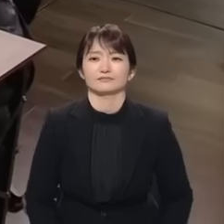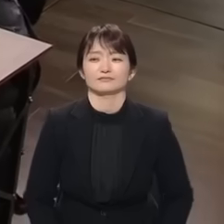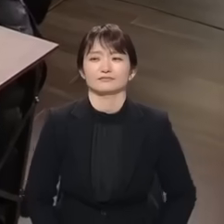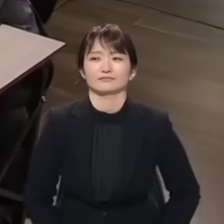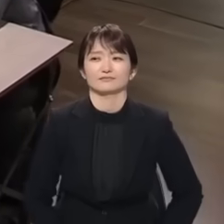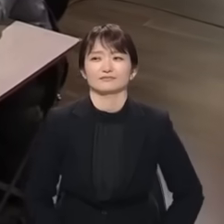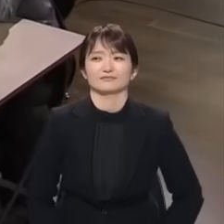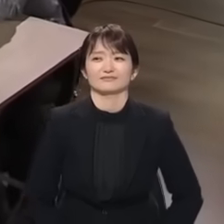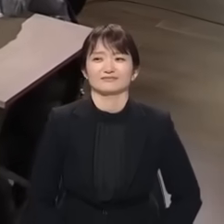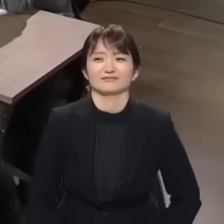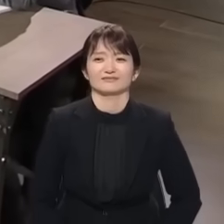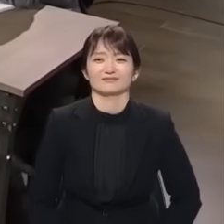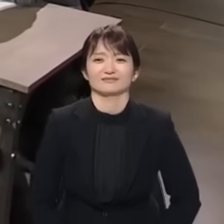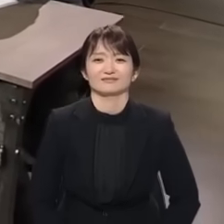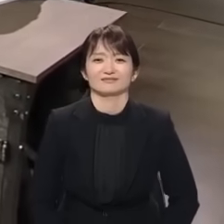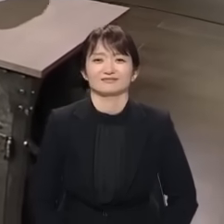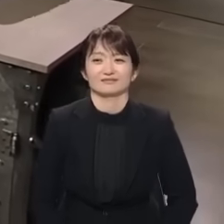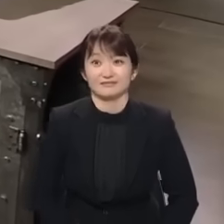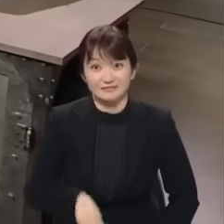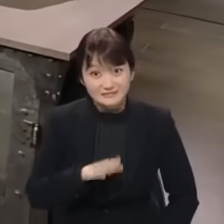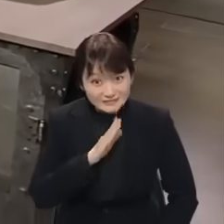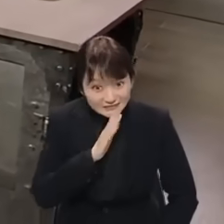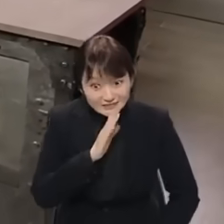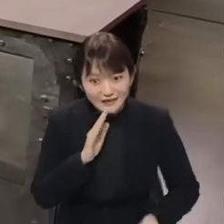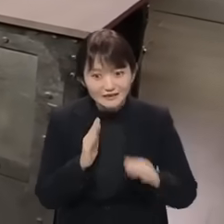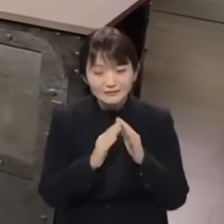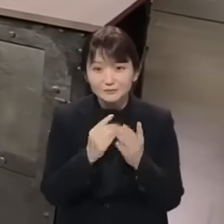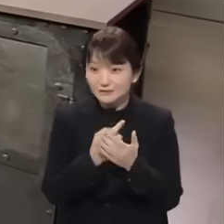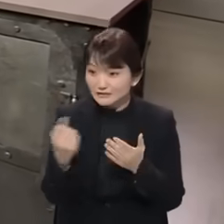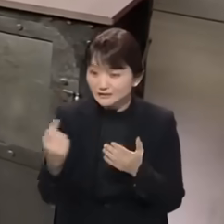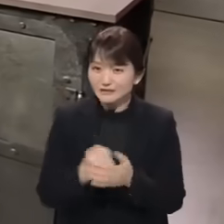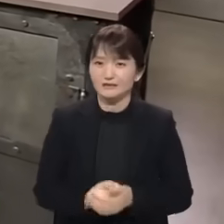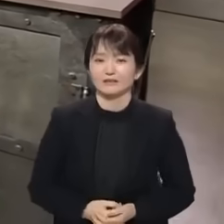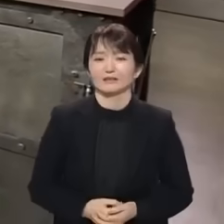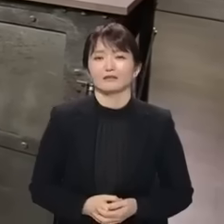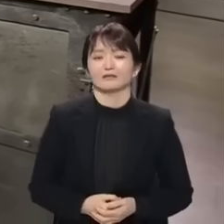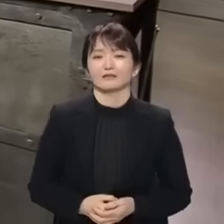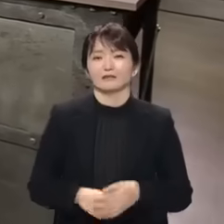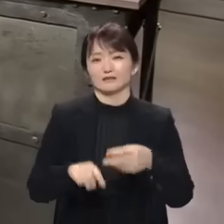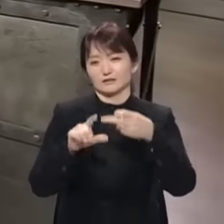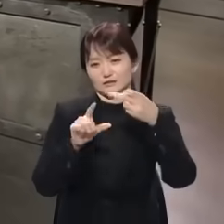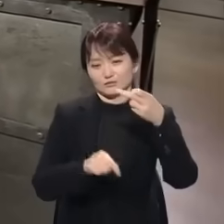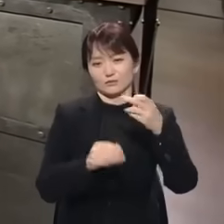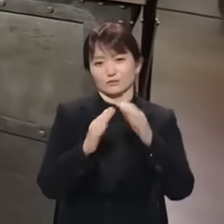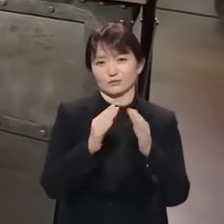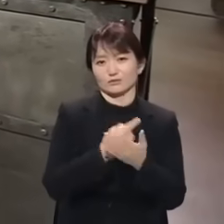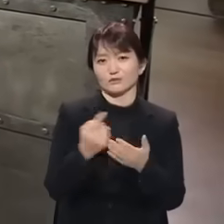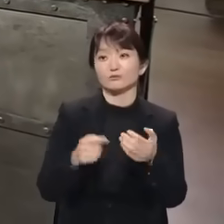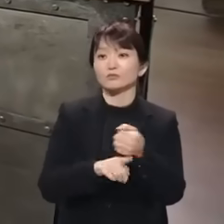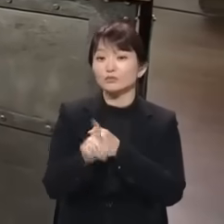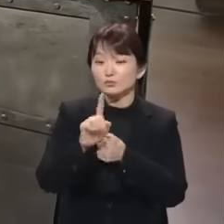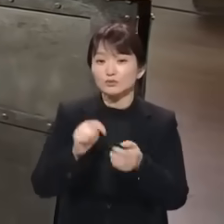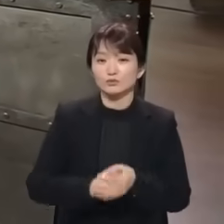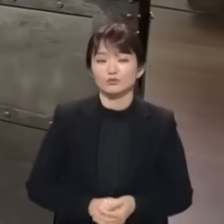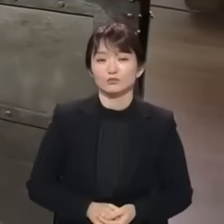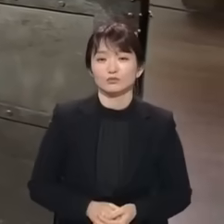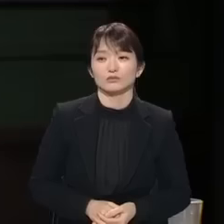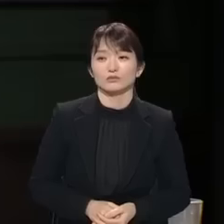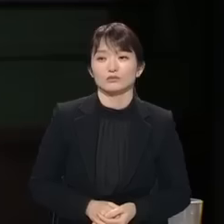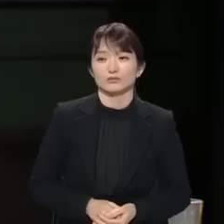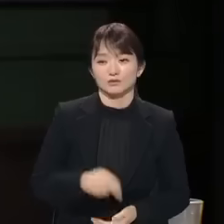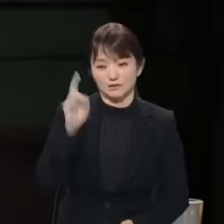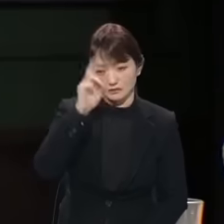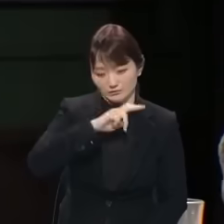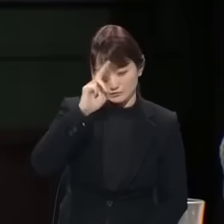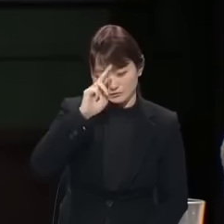아 진짜 저렇게 빠이빠이 하고 나갔어요 집을네 지난 달에 집을 나갔습니다 그리고 그 이유도 보신 대로입니다이 삼시새끼